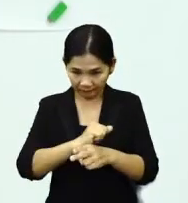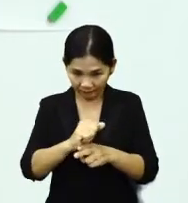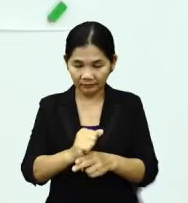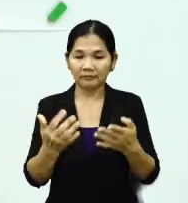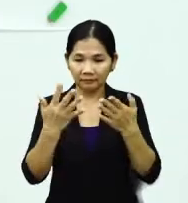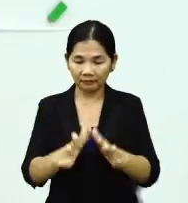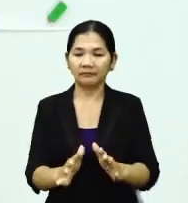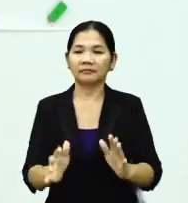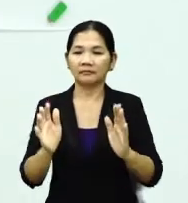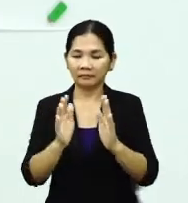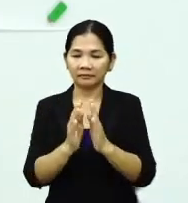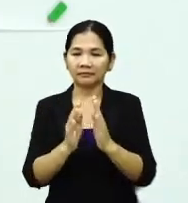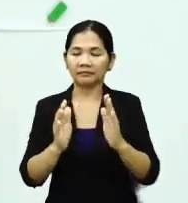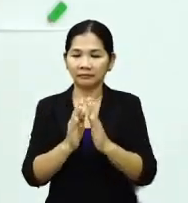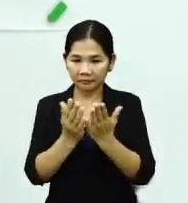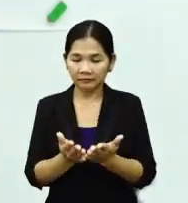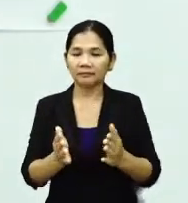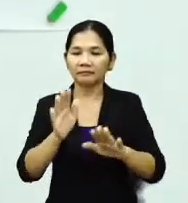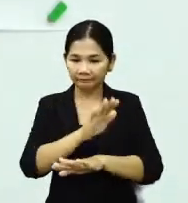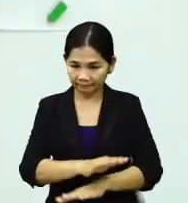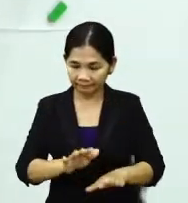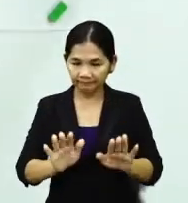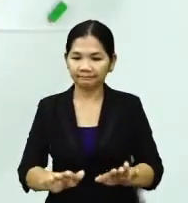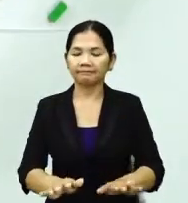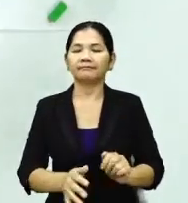Chà con tục sắp hai cái cặp tay con sân chá.